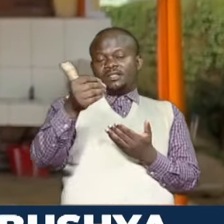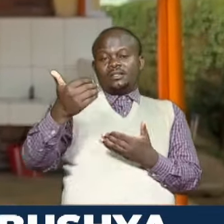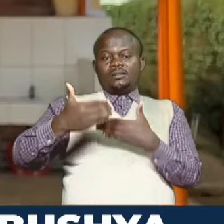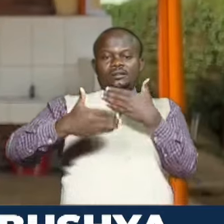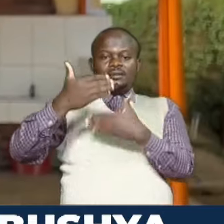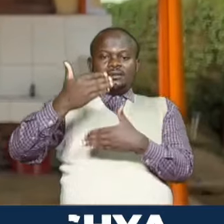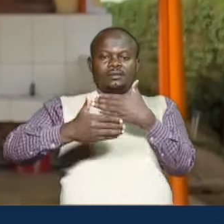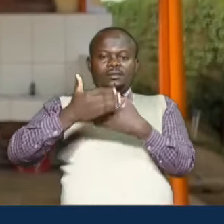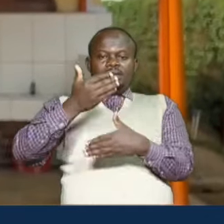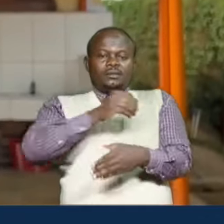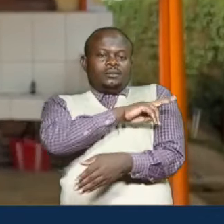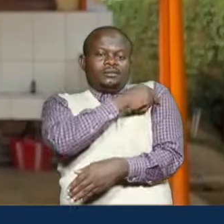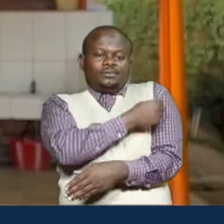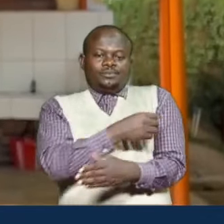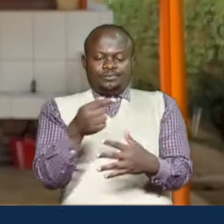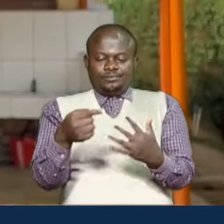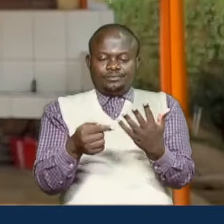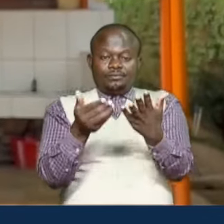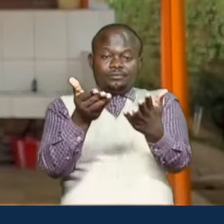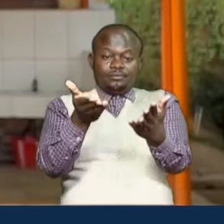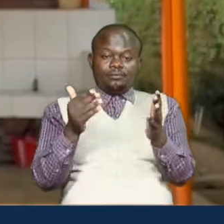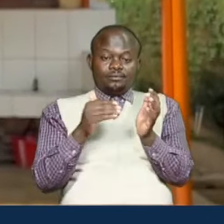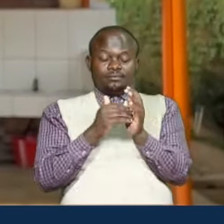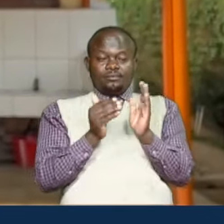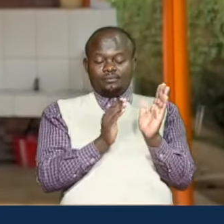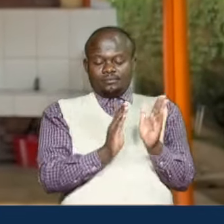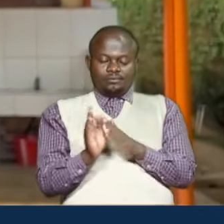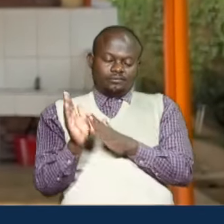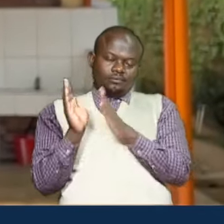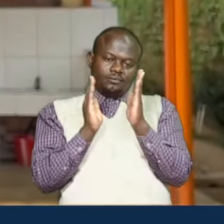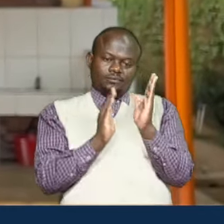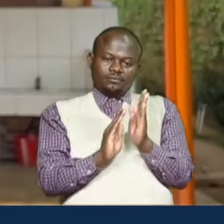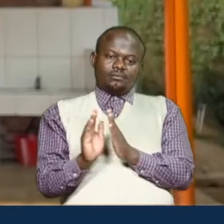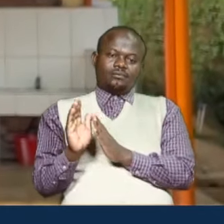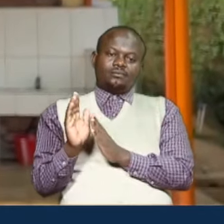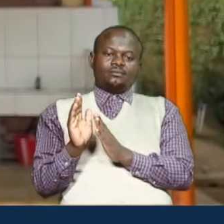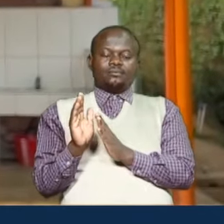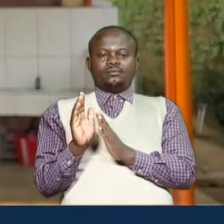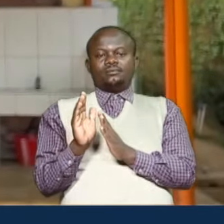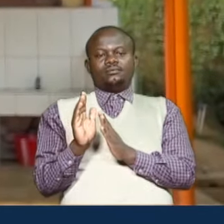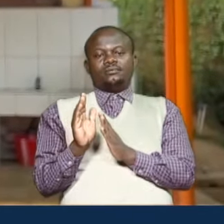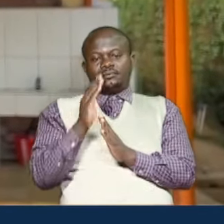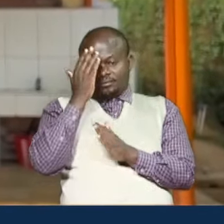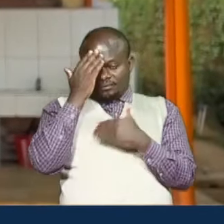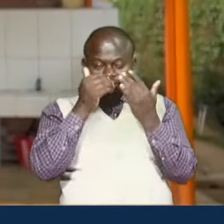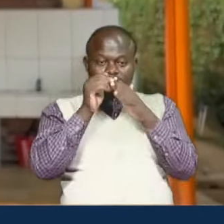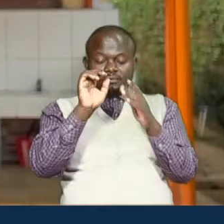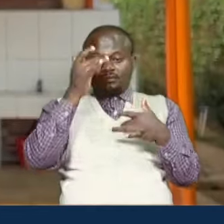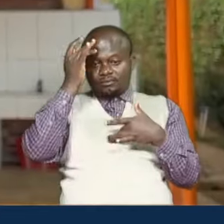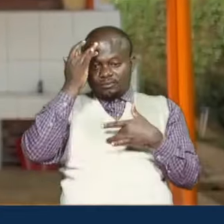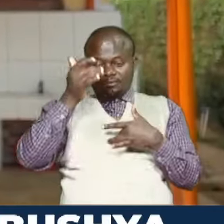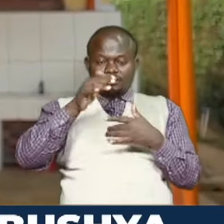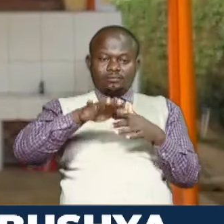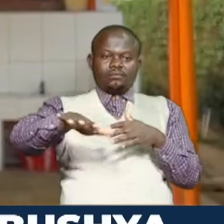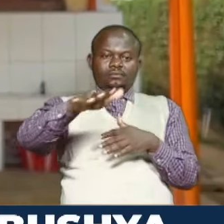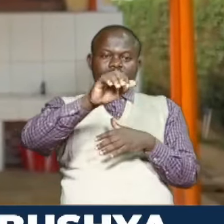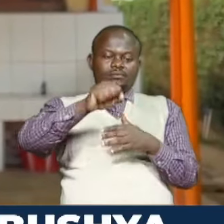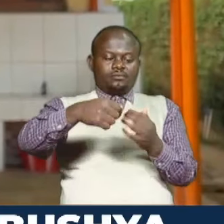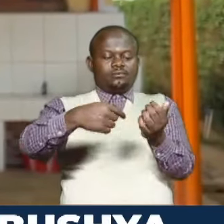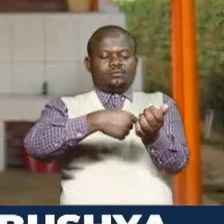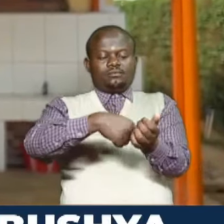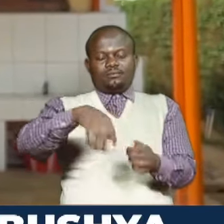ahanga ibitaro byari biri kiri mu gutunganywa ko abarwayi ariho baba